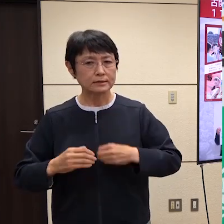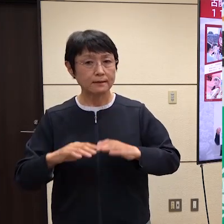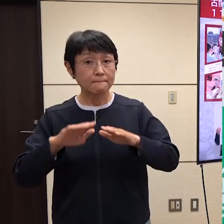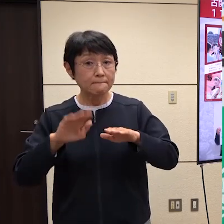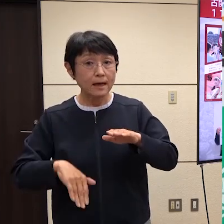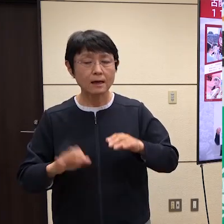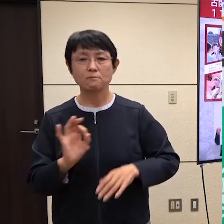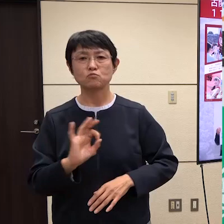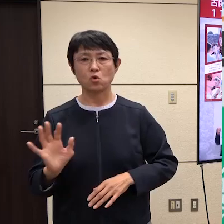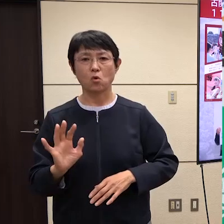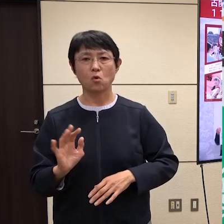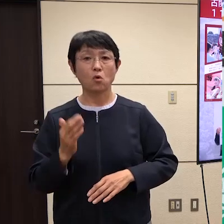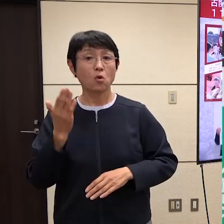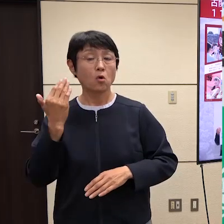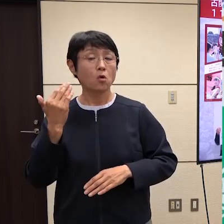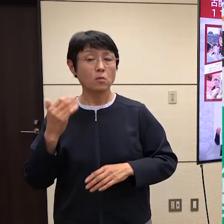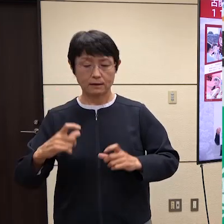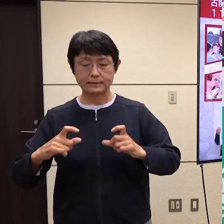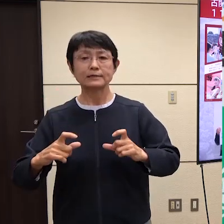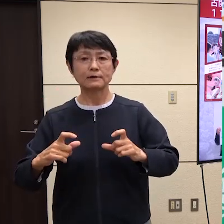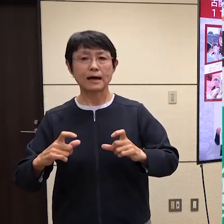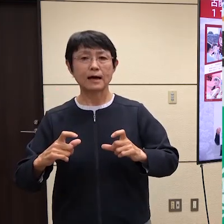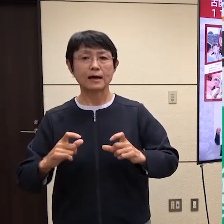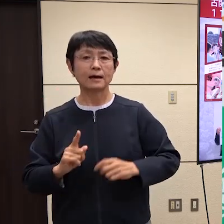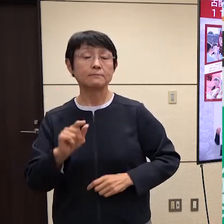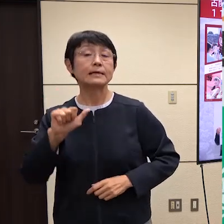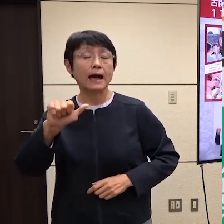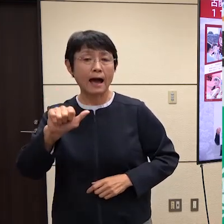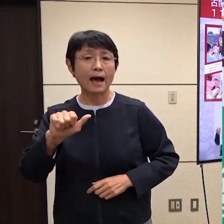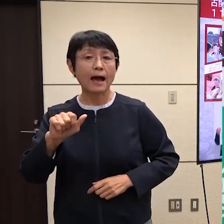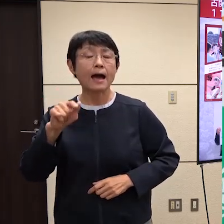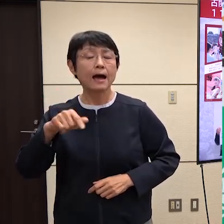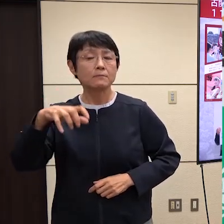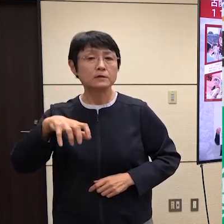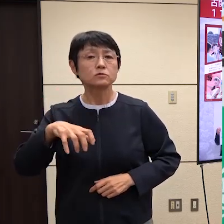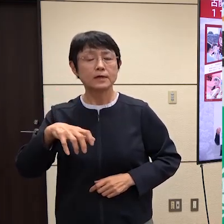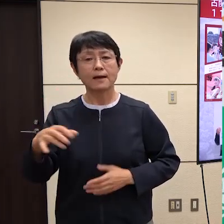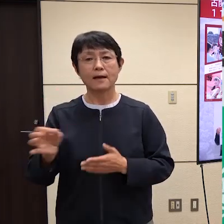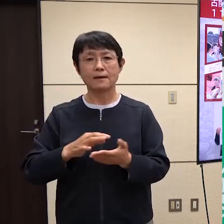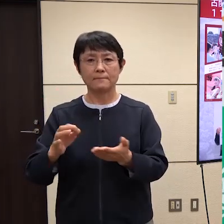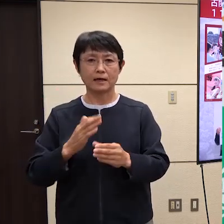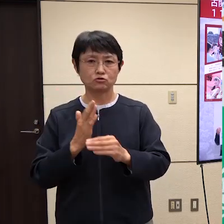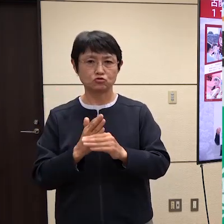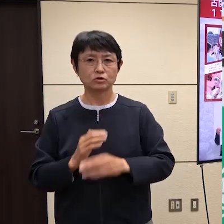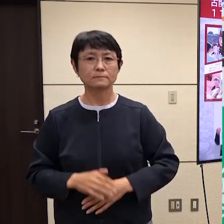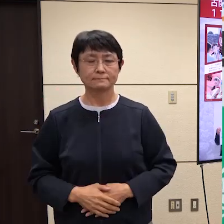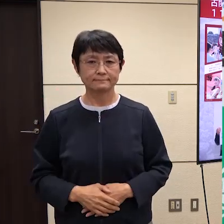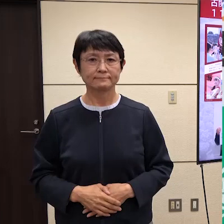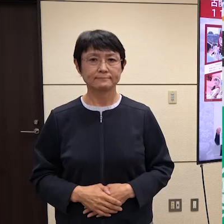で、前売りチケットはチケットピアにて販売中であります。まあ